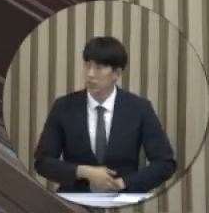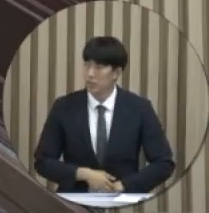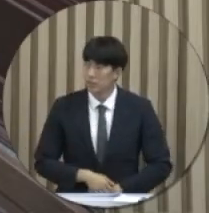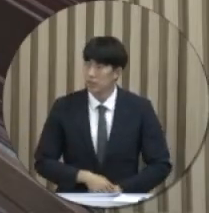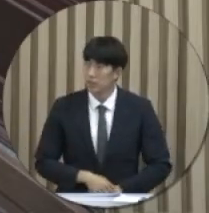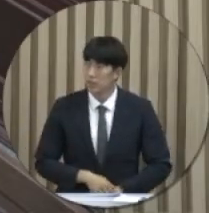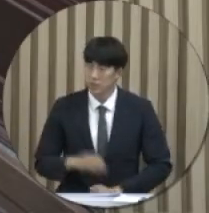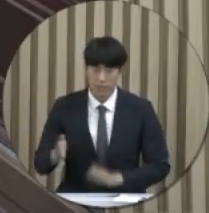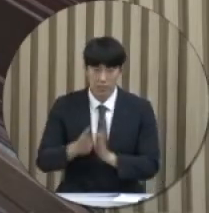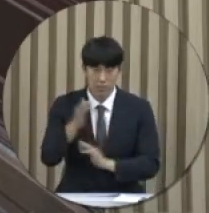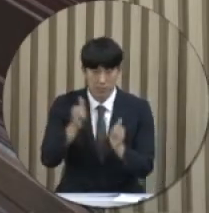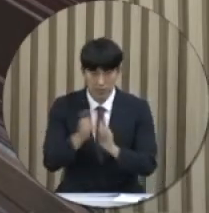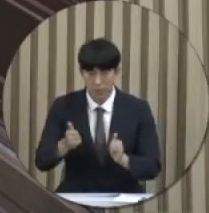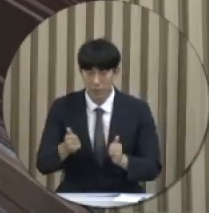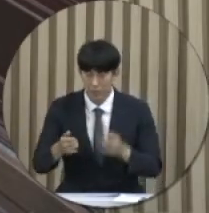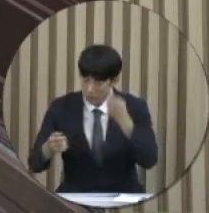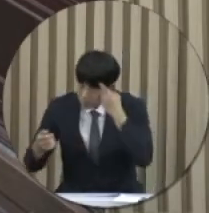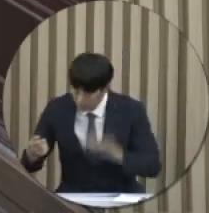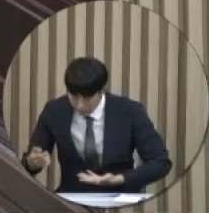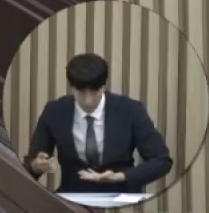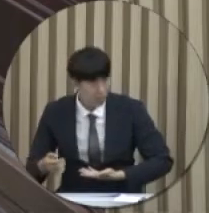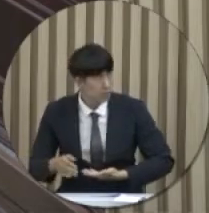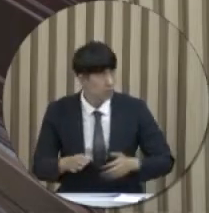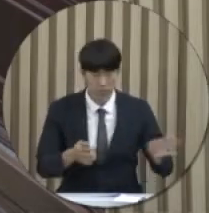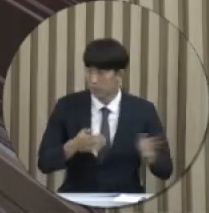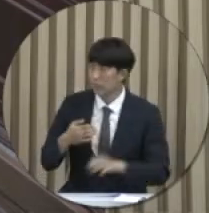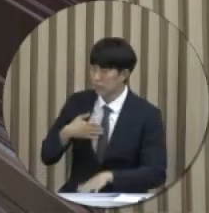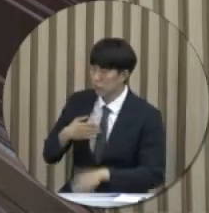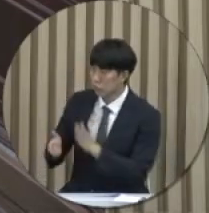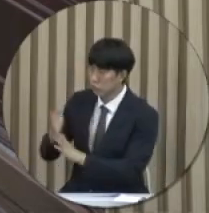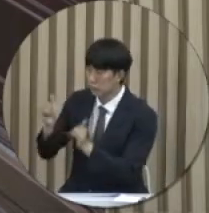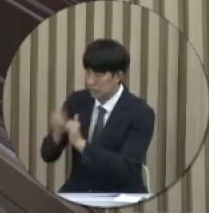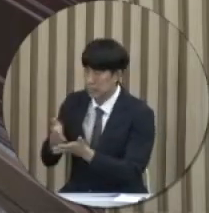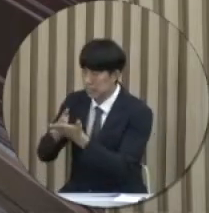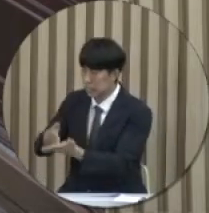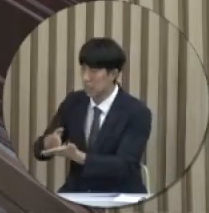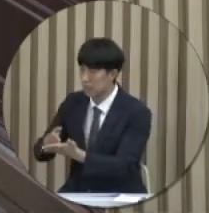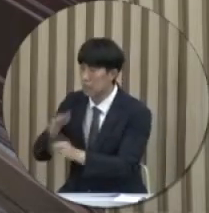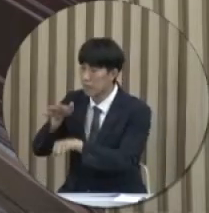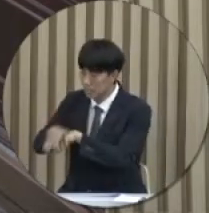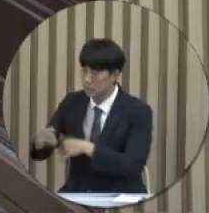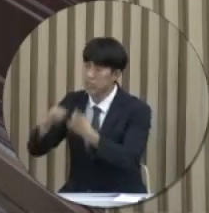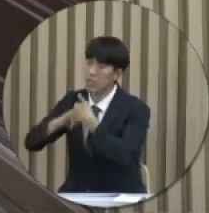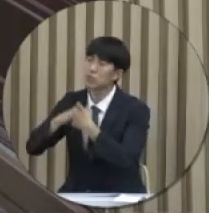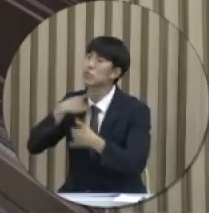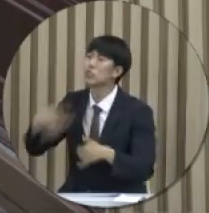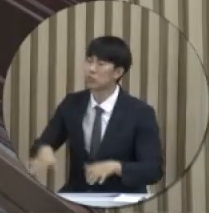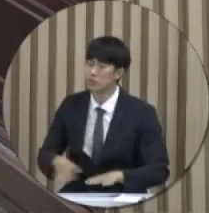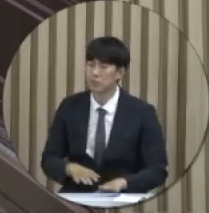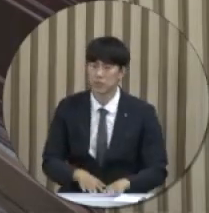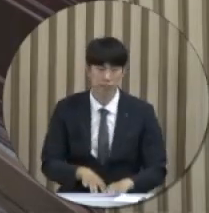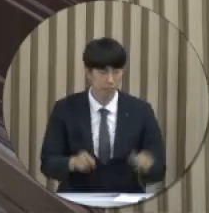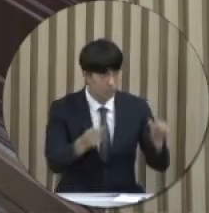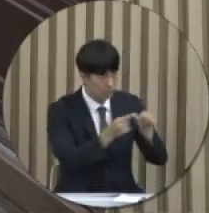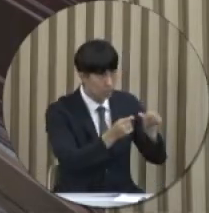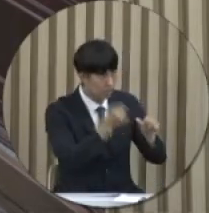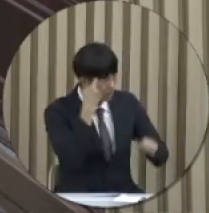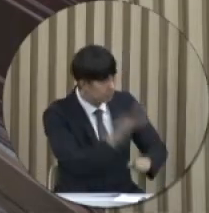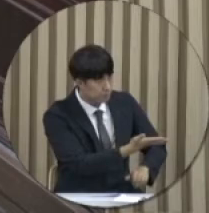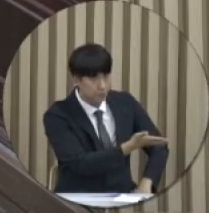우리 시민분들이 저한테 예, 준 질문을 저희는 주민제한 방식으로 한다고 약속한 적이 없습니다. 네, 알겠습니다. 다섯